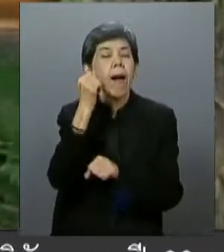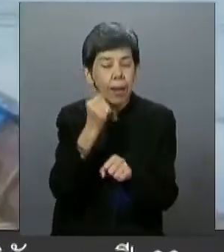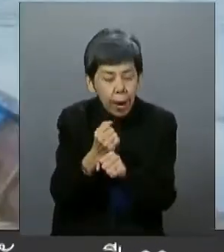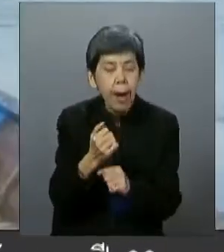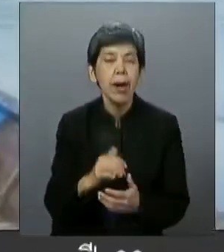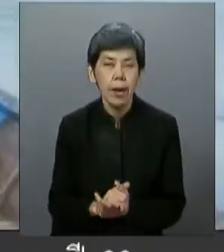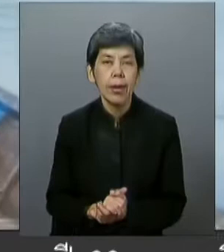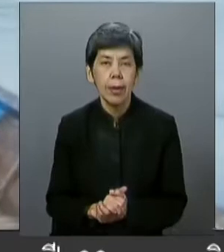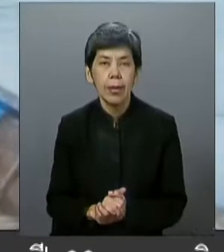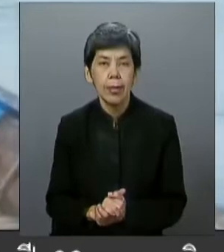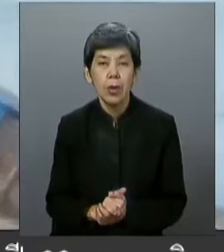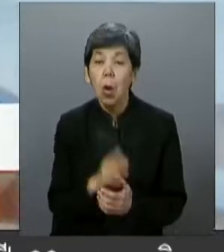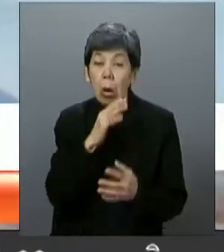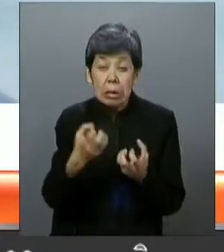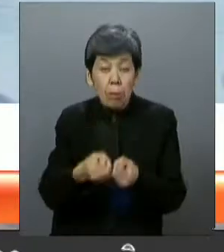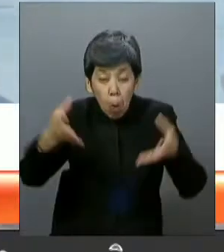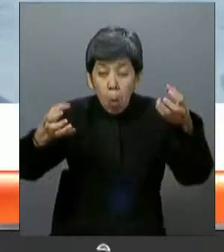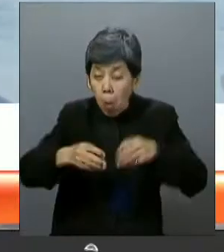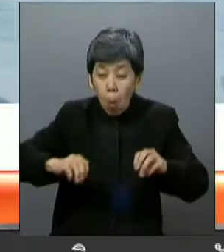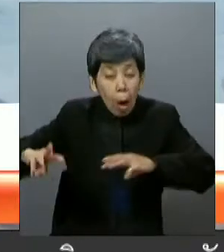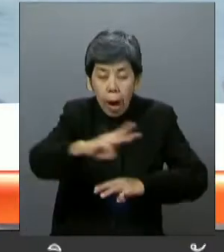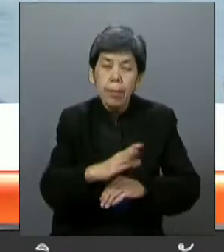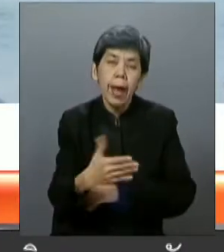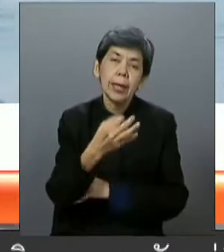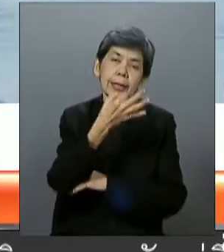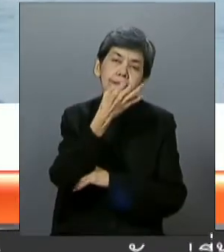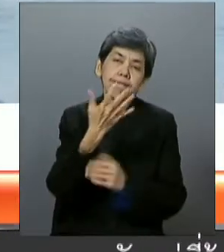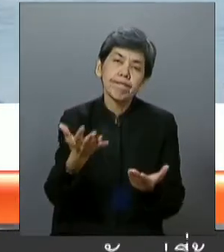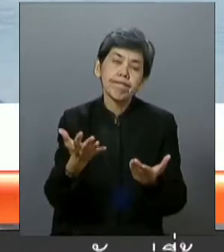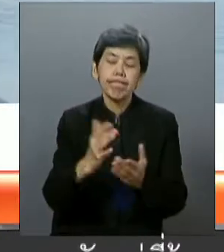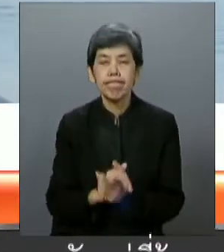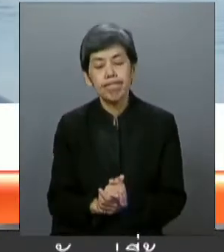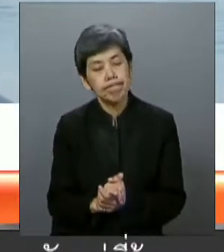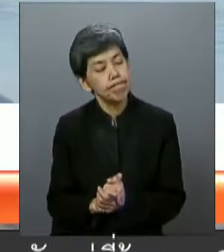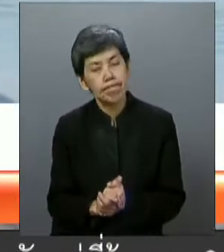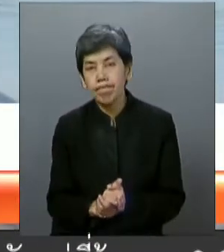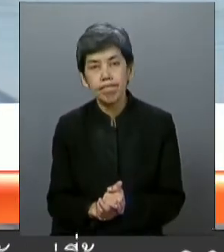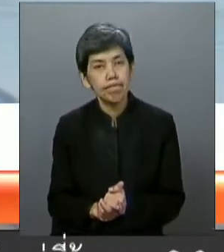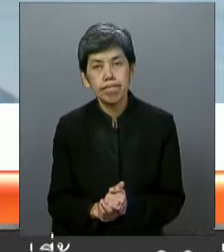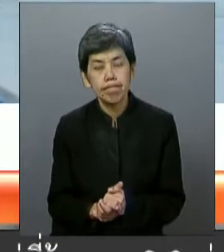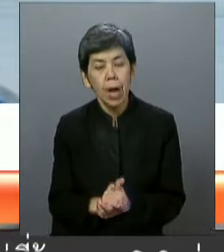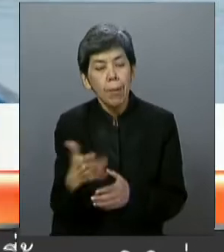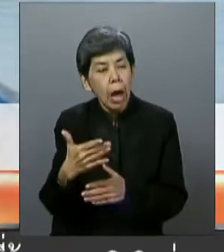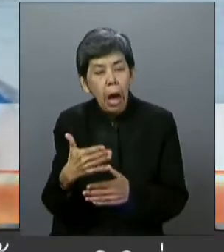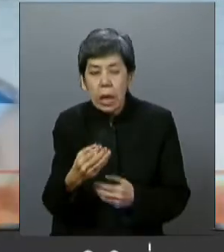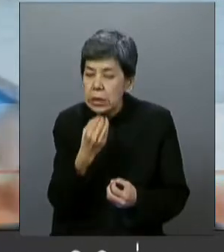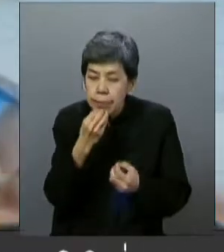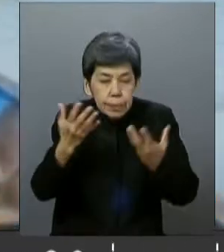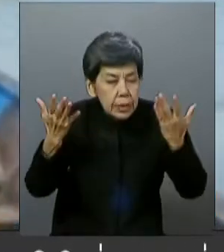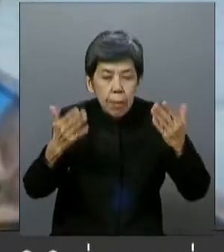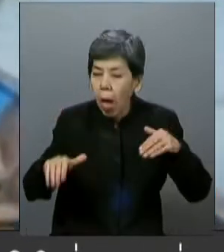ไป ถ้าระเบิดหินไปนี่คือหาปลาไม่ได้ถ้าระเบิดหินน่ะปลามันจะไม่มีกินอีกแหละ